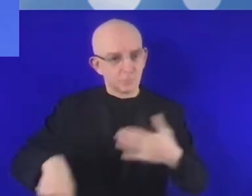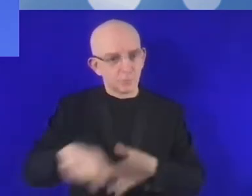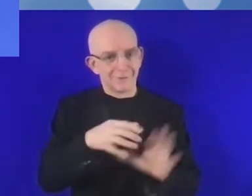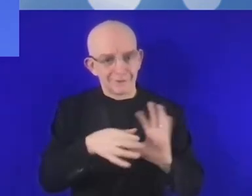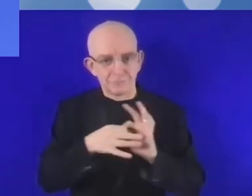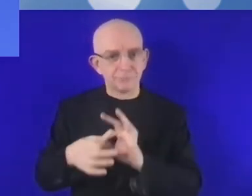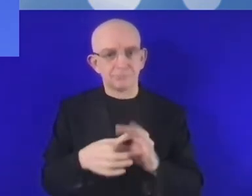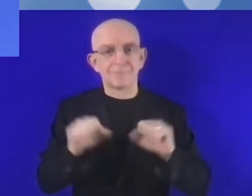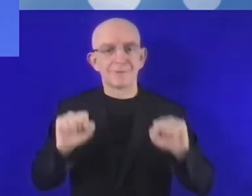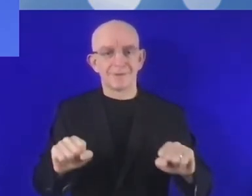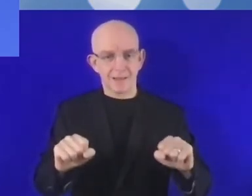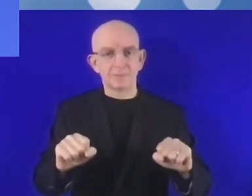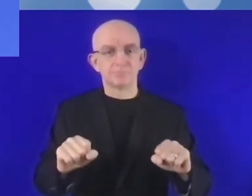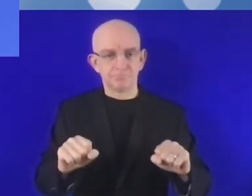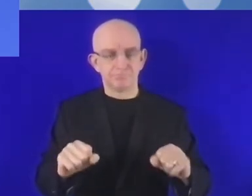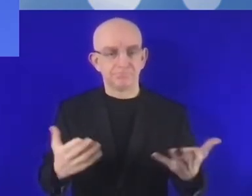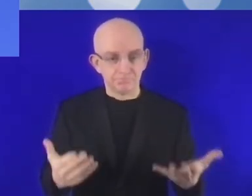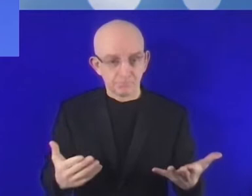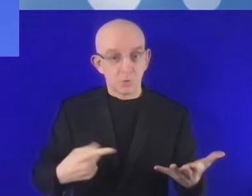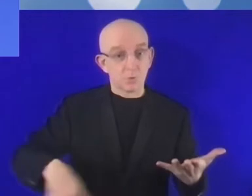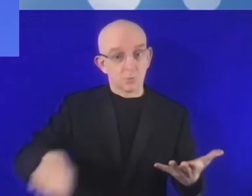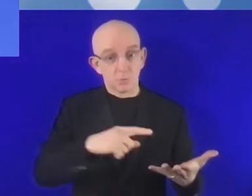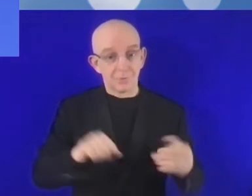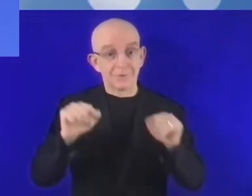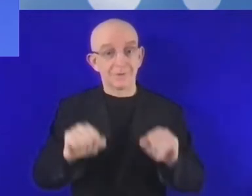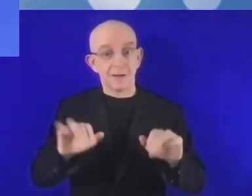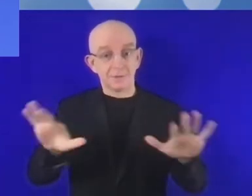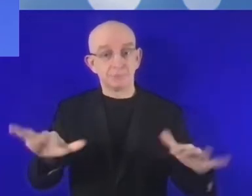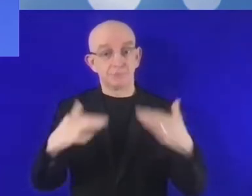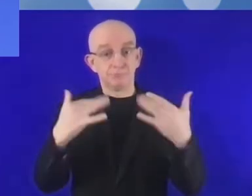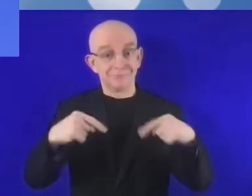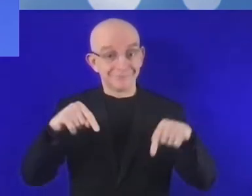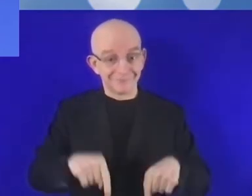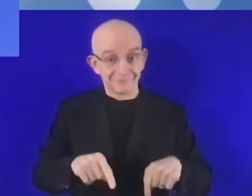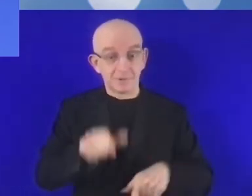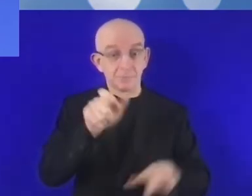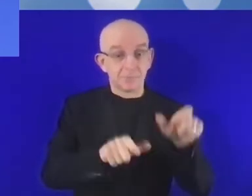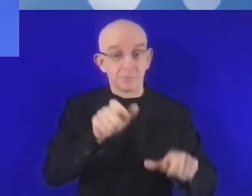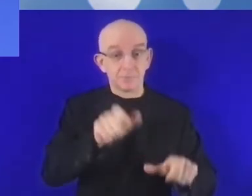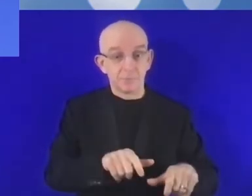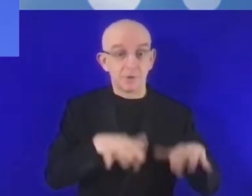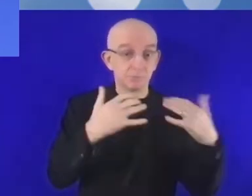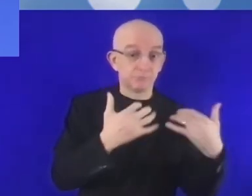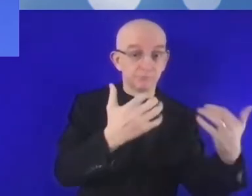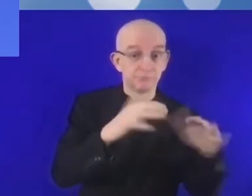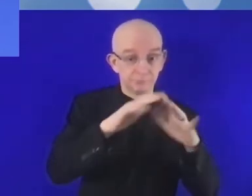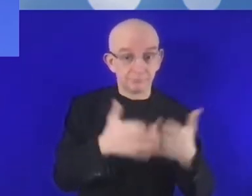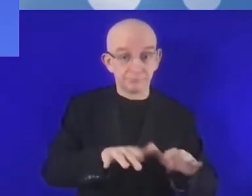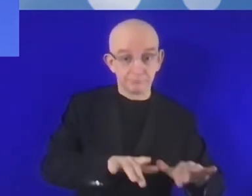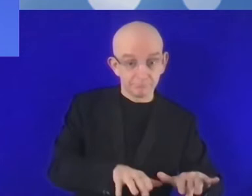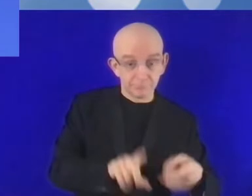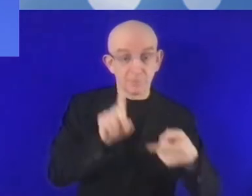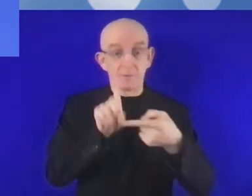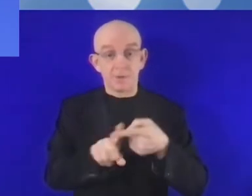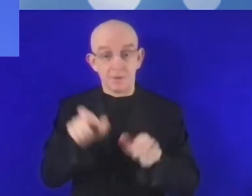والعمل يكون صعب، ولكن عندما نتعاون عمل معا وبشكل مشترك